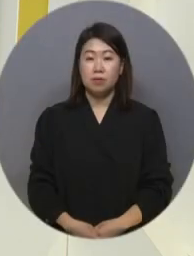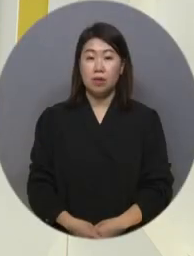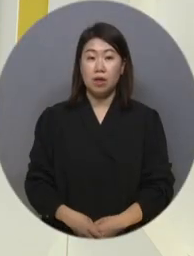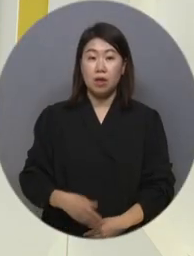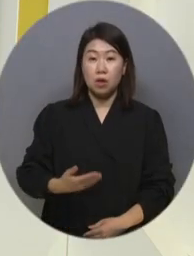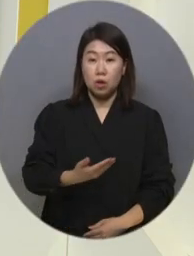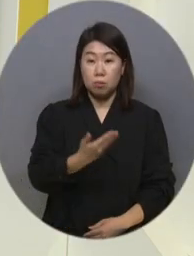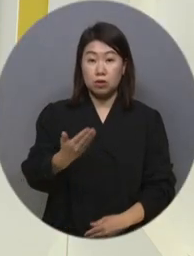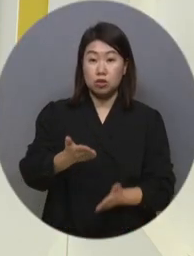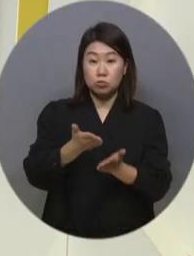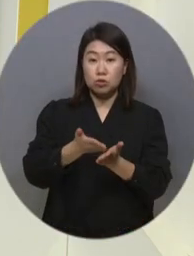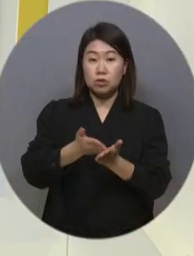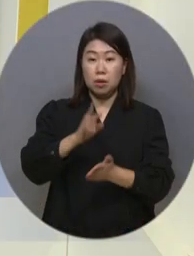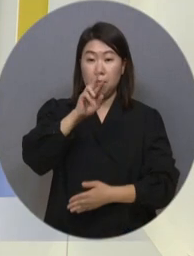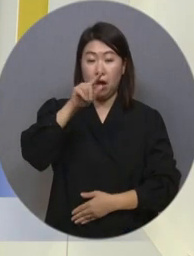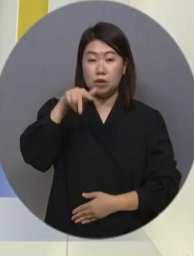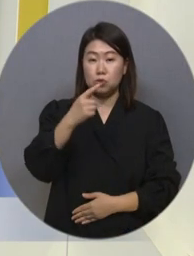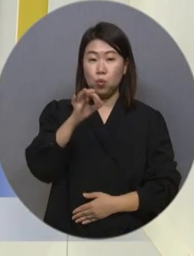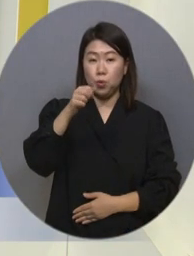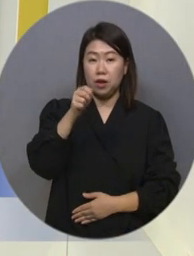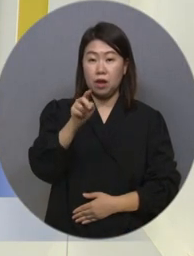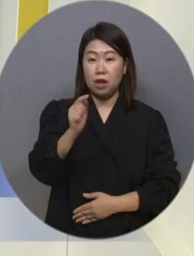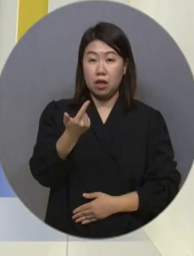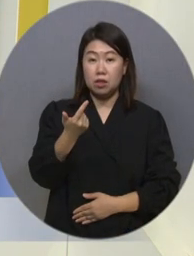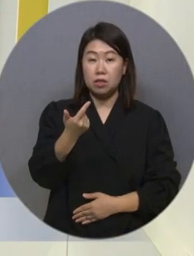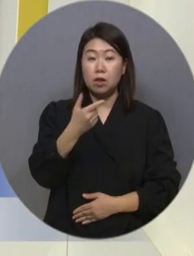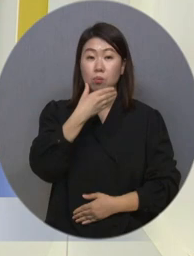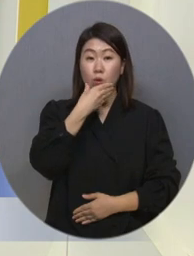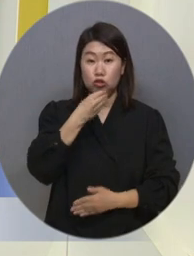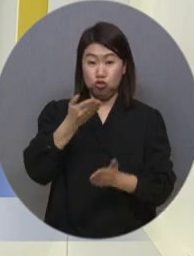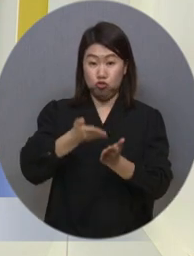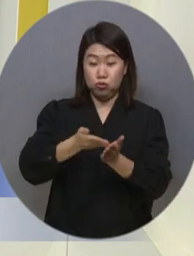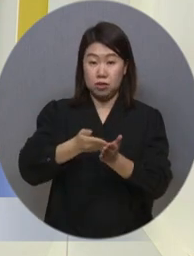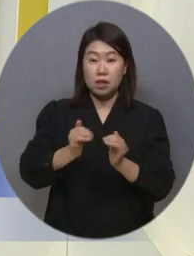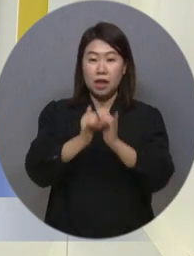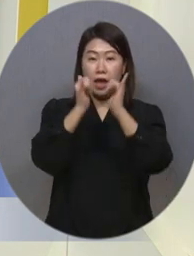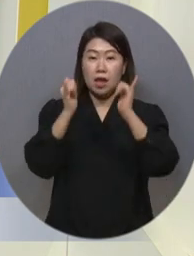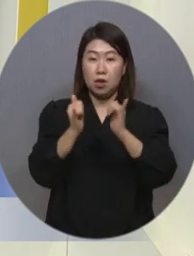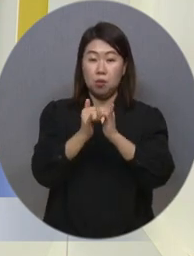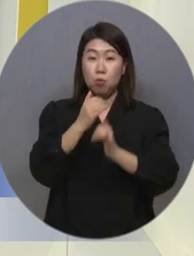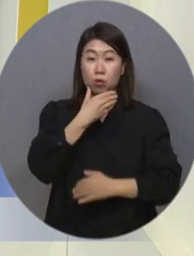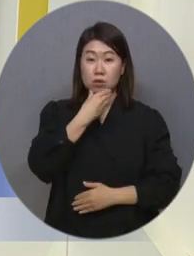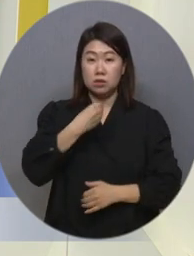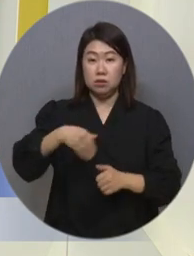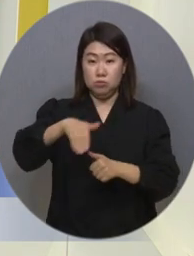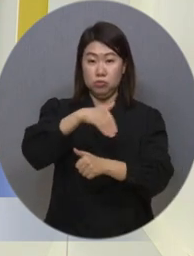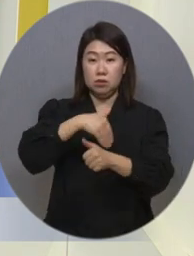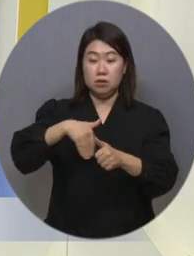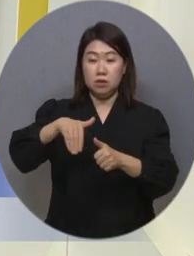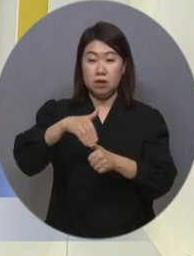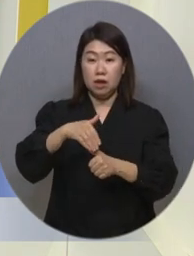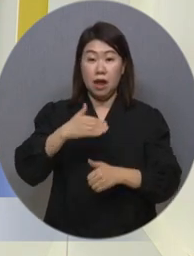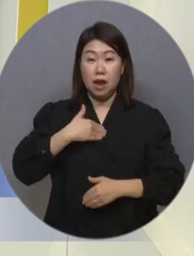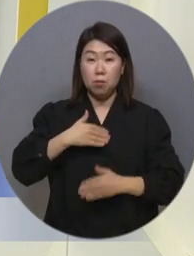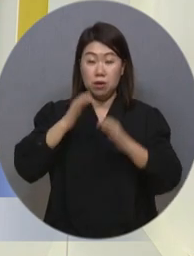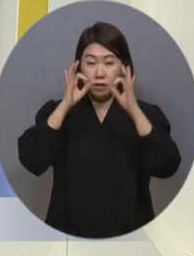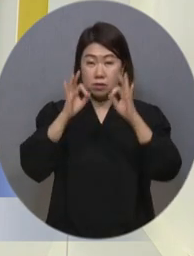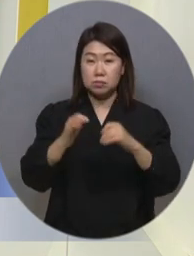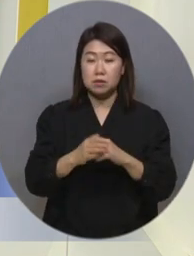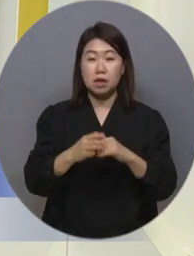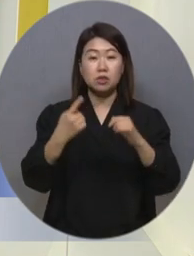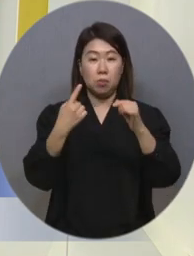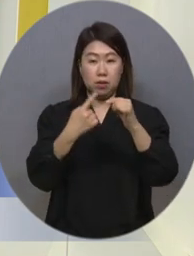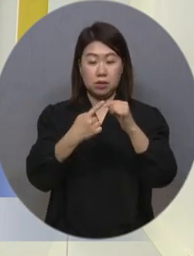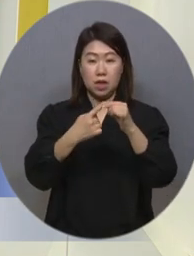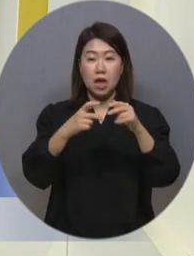웰페어뉴스 브리핑 박정인입니다 웰페어뉴스와 함께 사회복지개 이슈를 만나봅니다 첫 번째 기사입니다